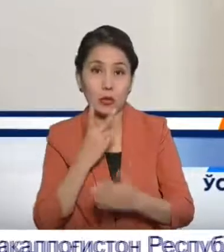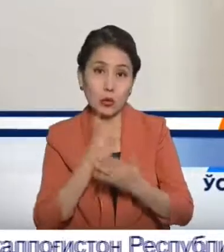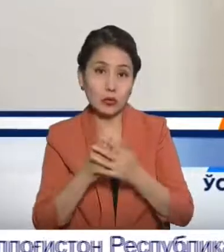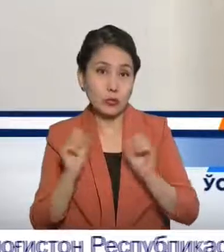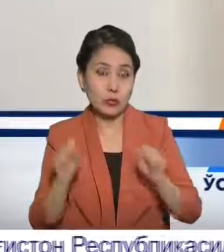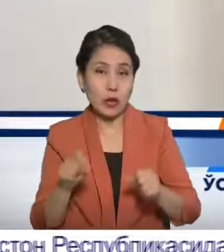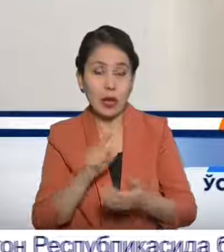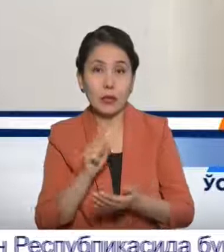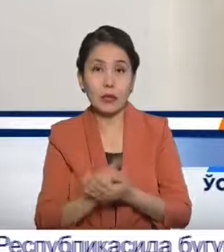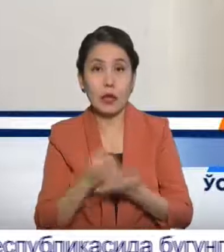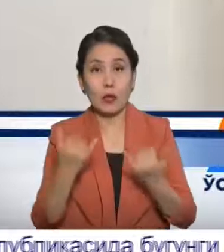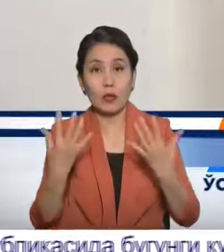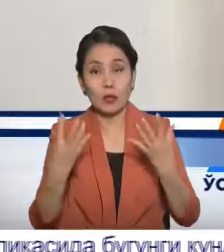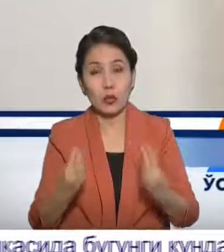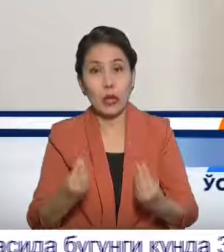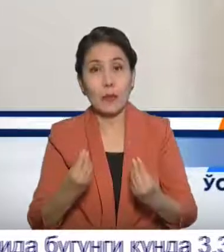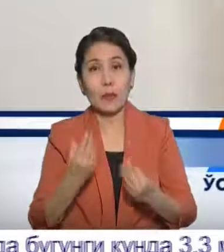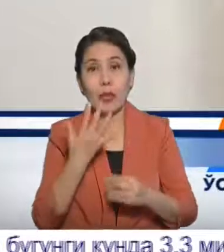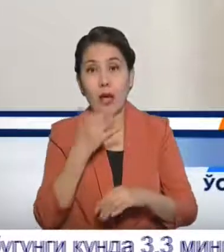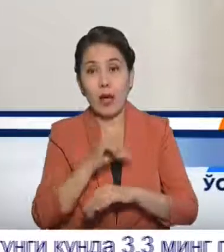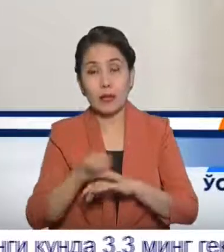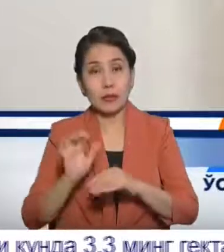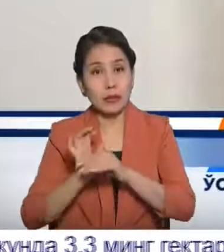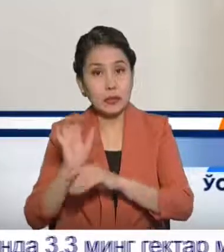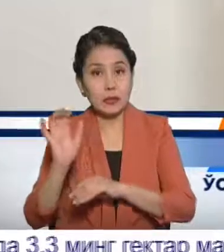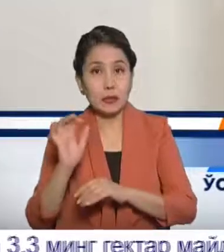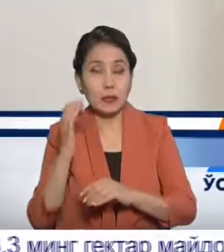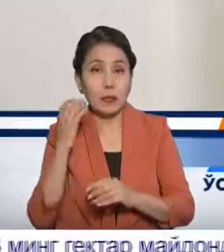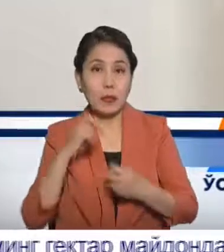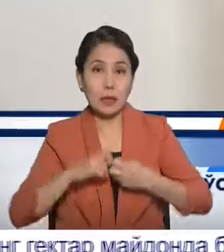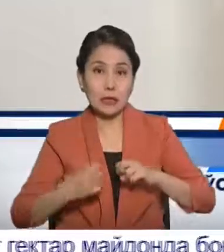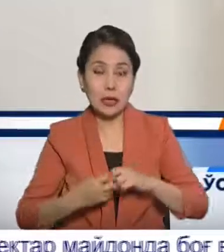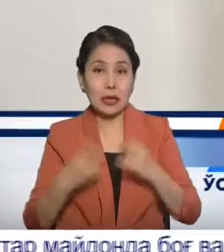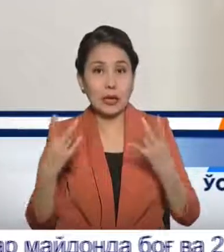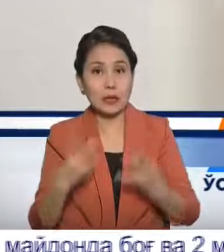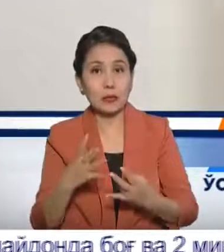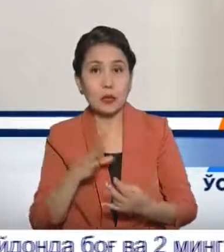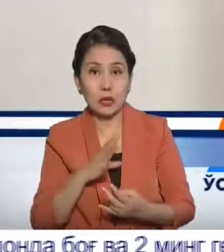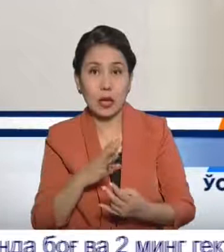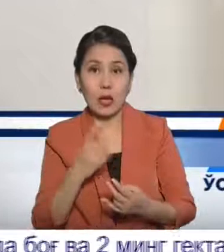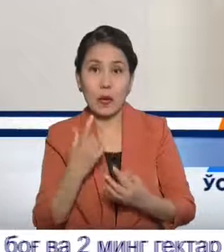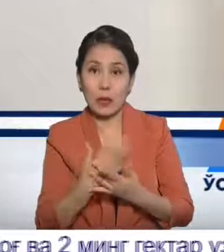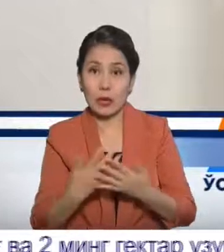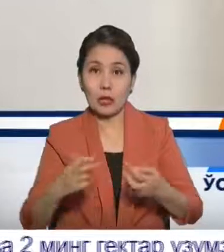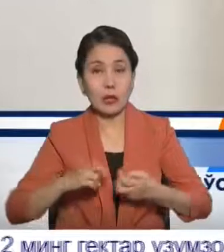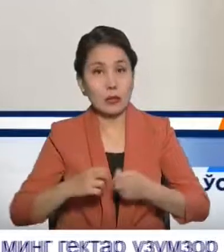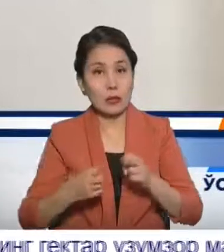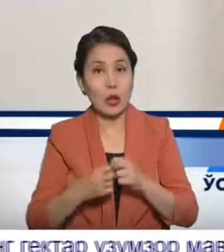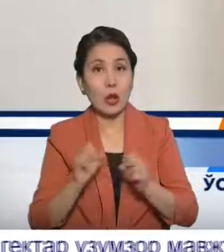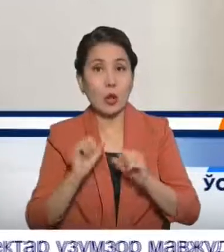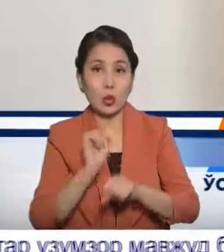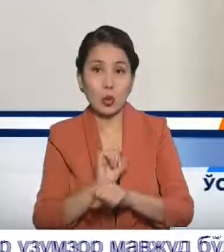mumkin. Albatta, bugungi kunda mana shu eksport import masalalarida qilishimiz lozim bo'lgan bir qator masalalar to'xtalib